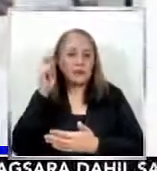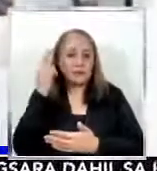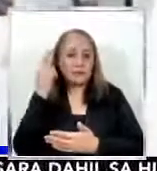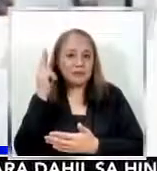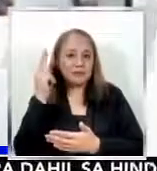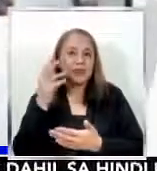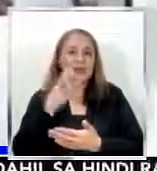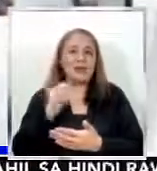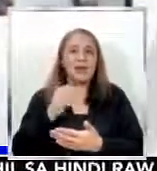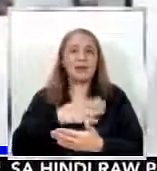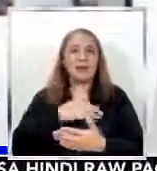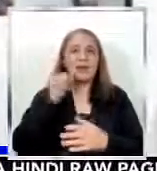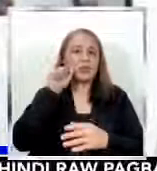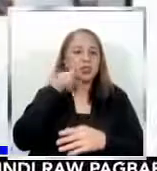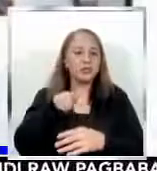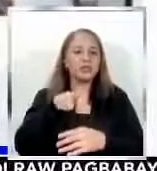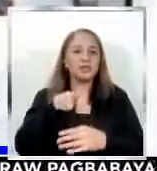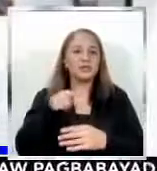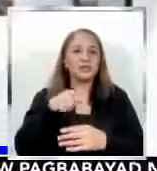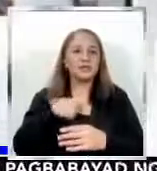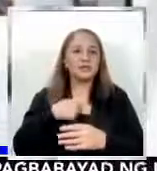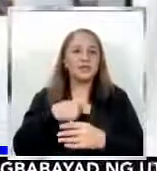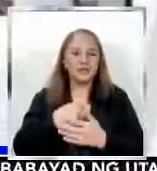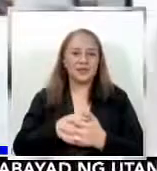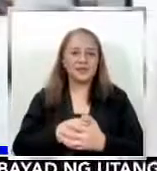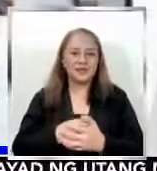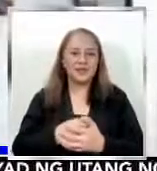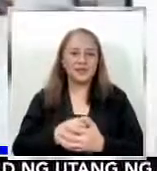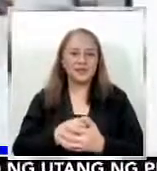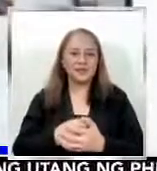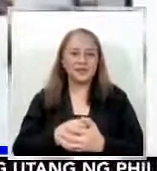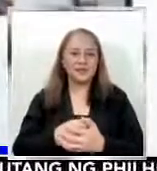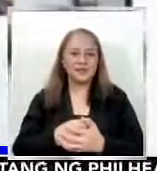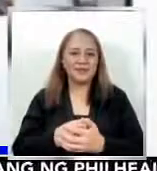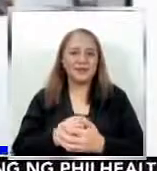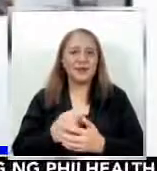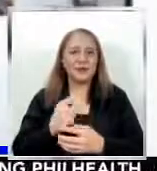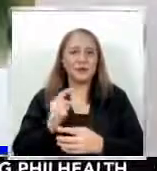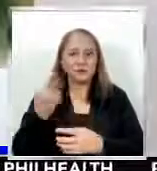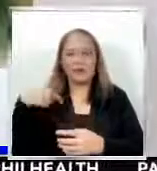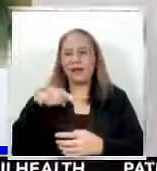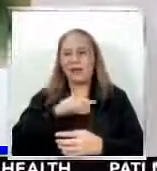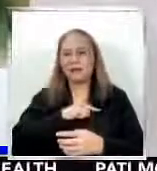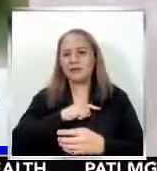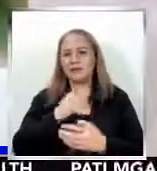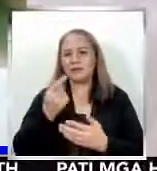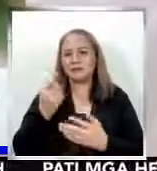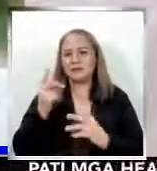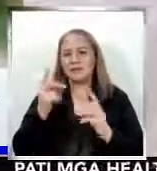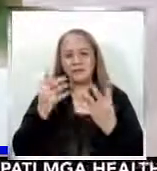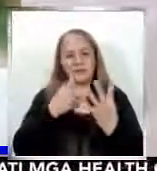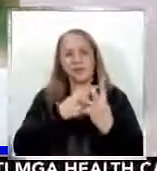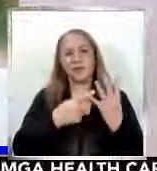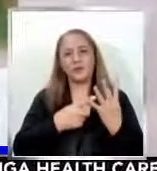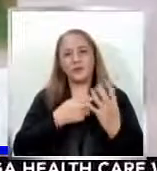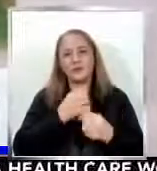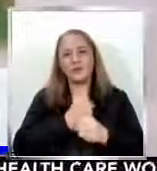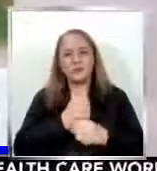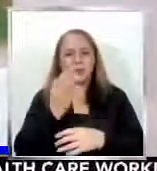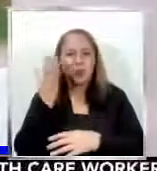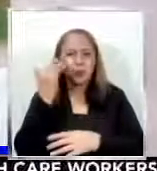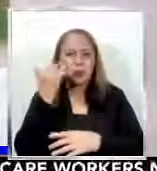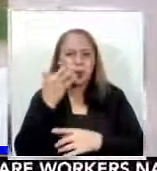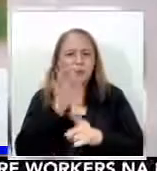my sister Melissa, my ate Melissa, and just us four people. At kung bakit swak na swak